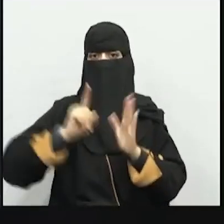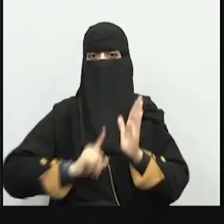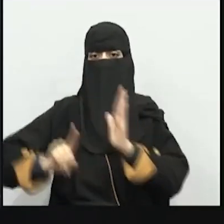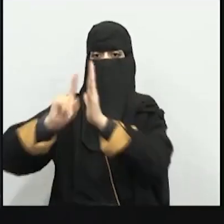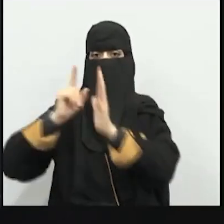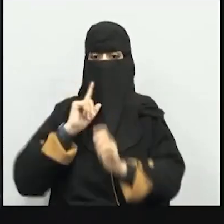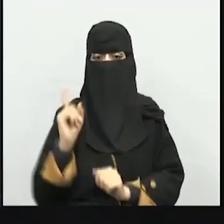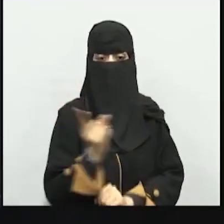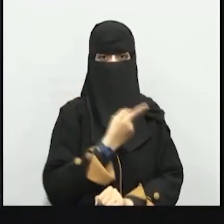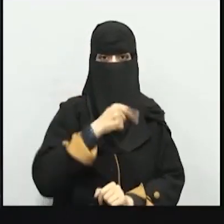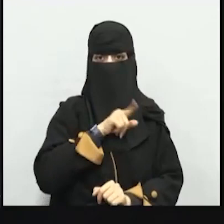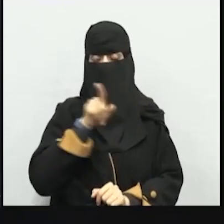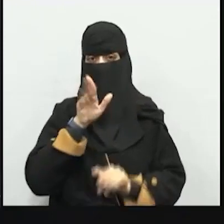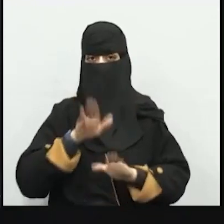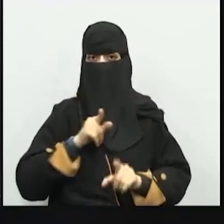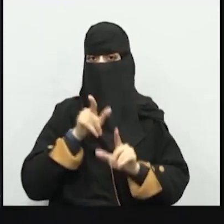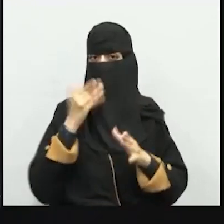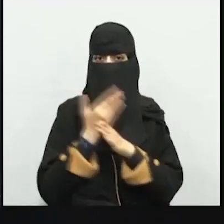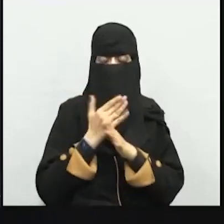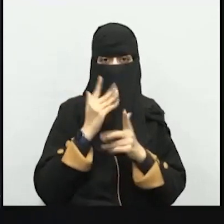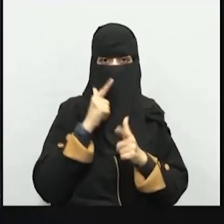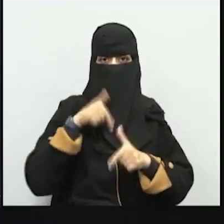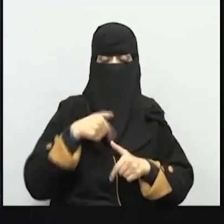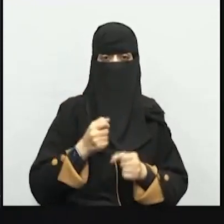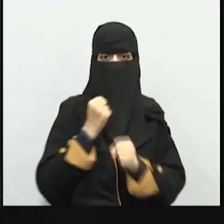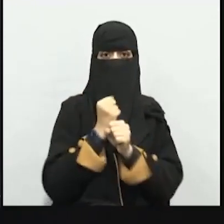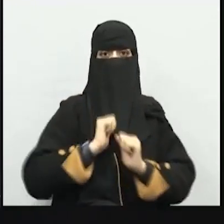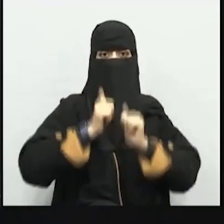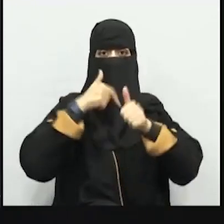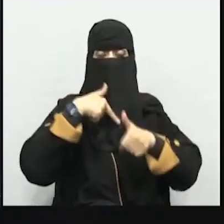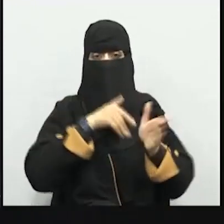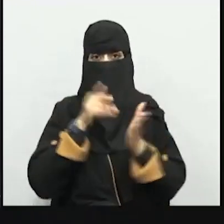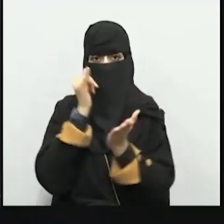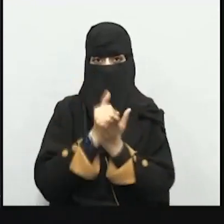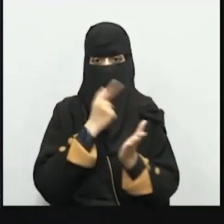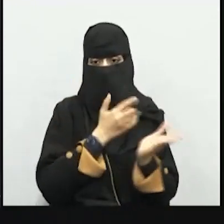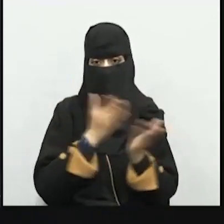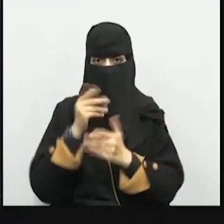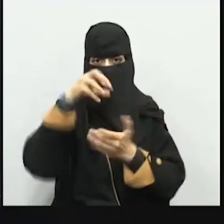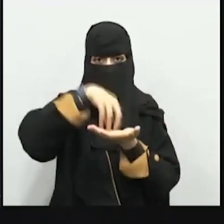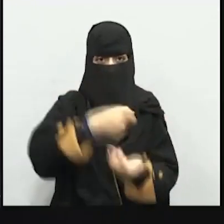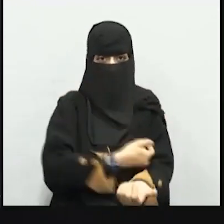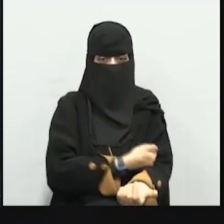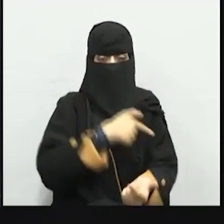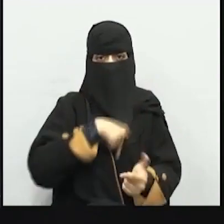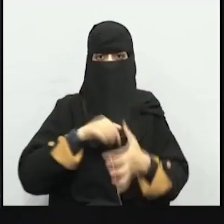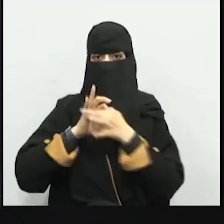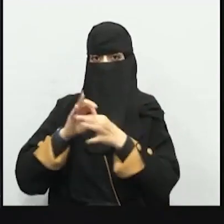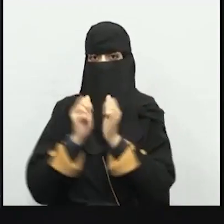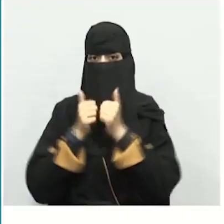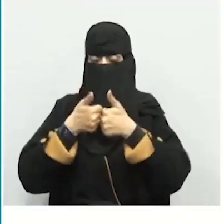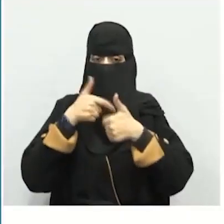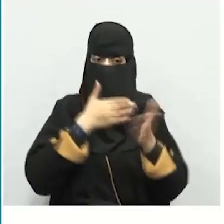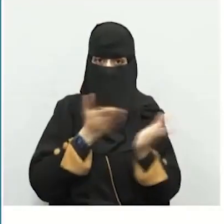وقدوة لهم، فهو يقوم بأعباء مسؤولياته ويزور المرضى في المستشفى ويتواصل مع أسرهم